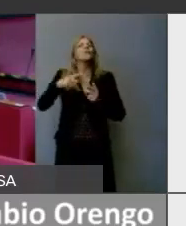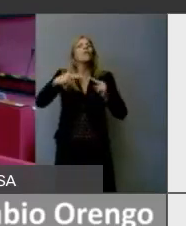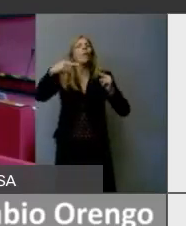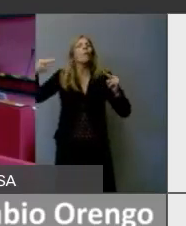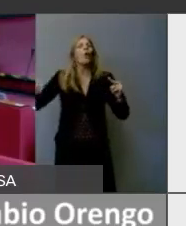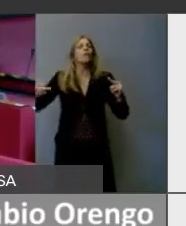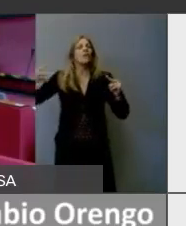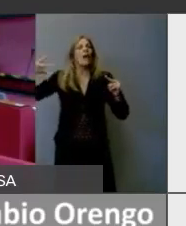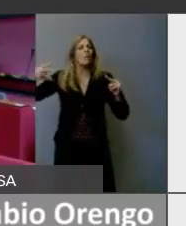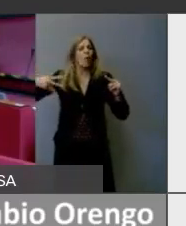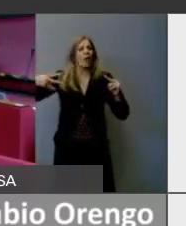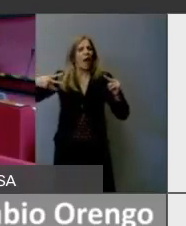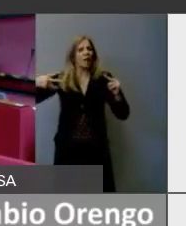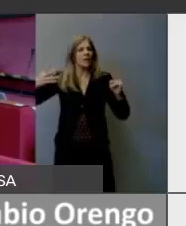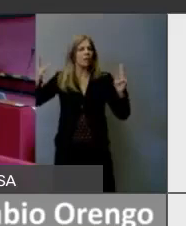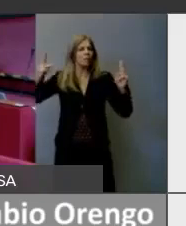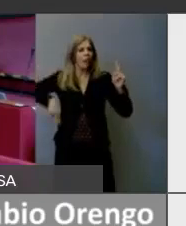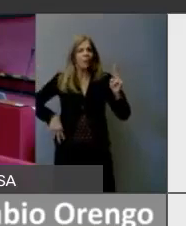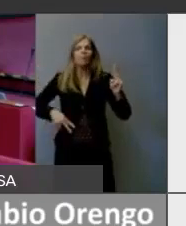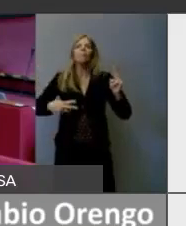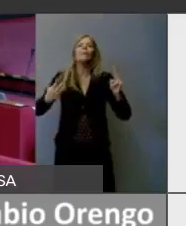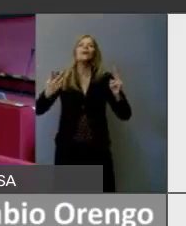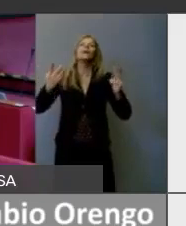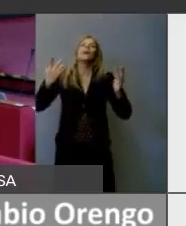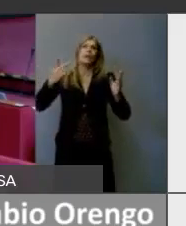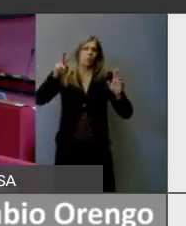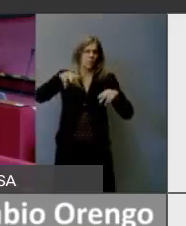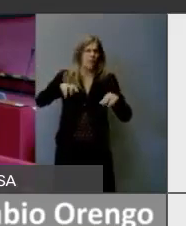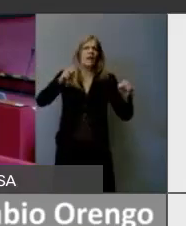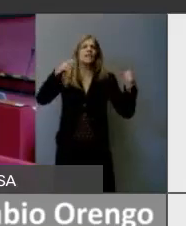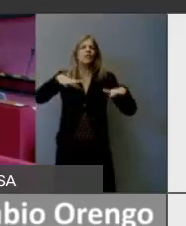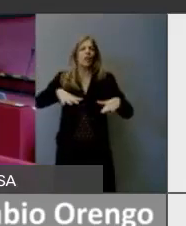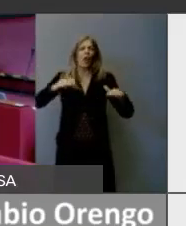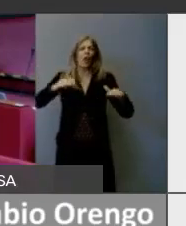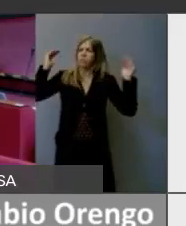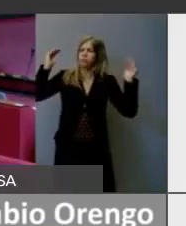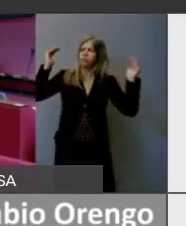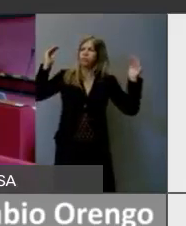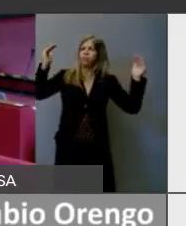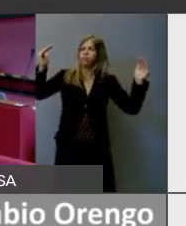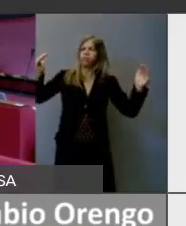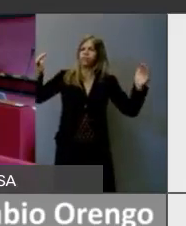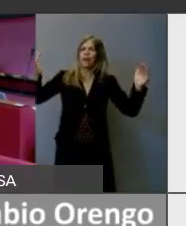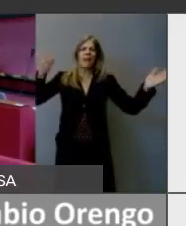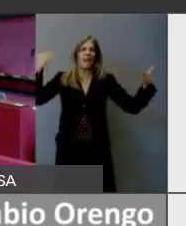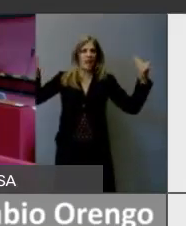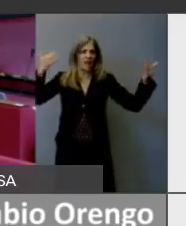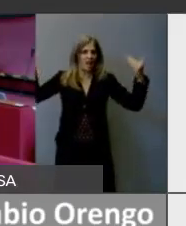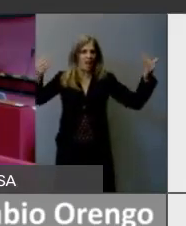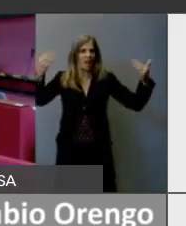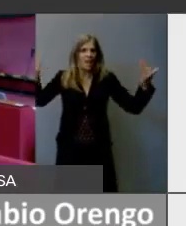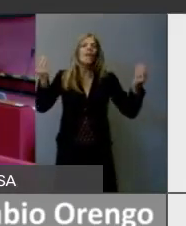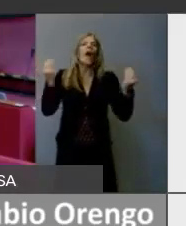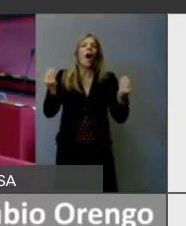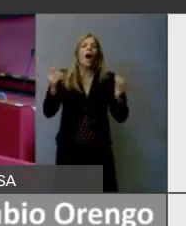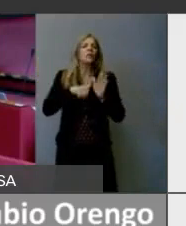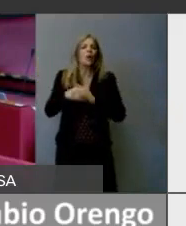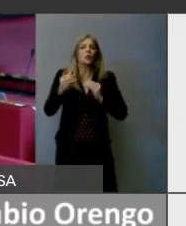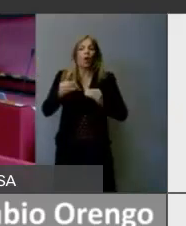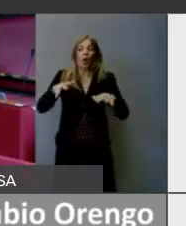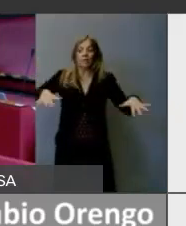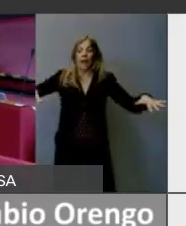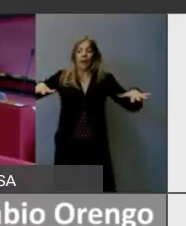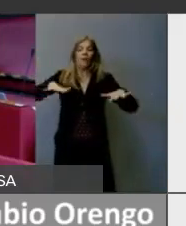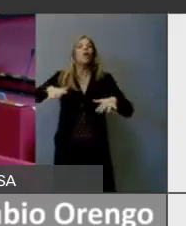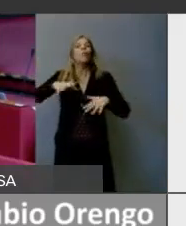Da 2019 sono state, diciamo, rimosse tutte le barriere antirumore, abbiamo quartieri invasi da rumore, da polveri, dove la